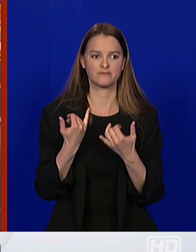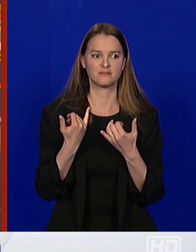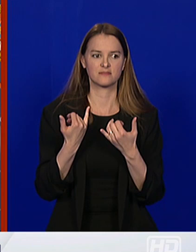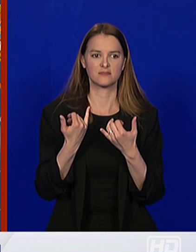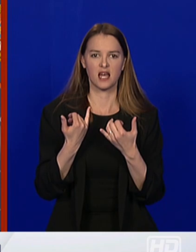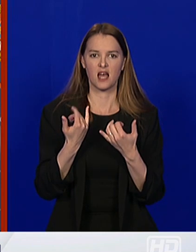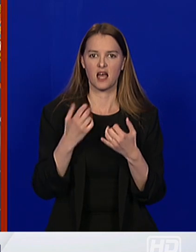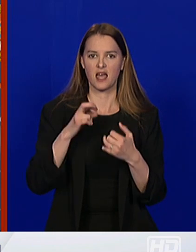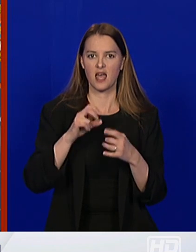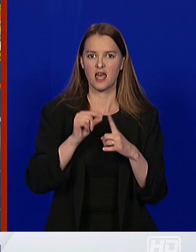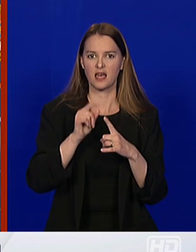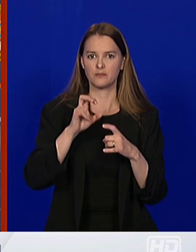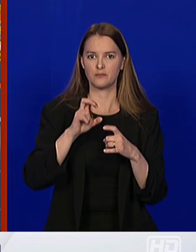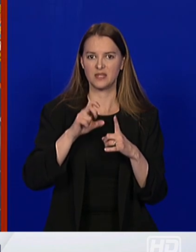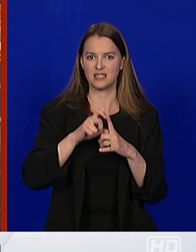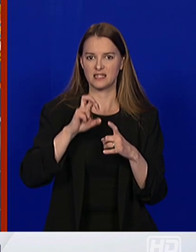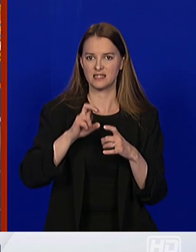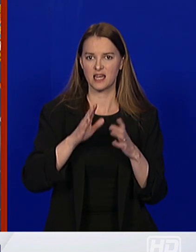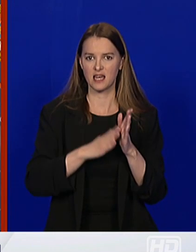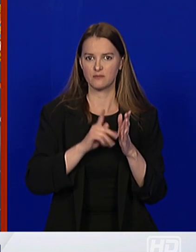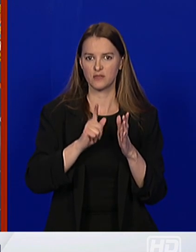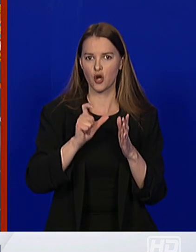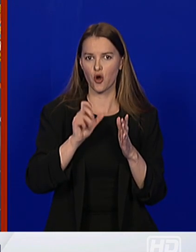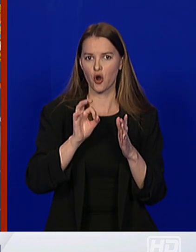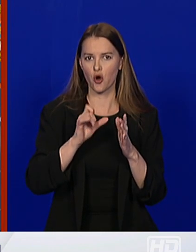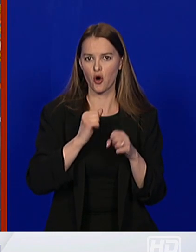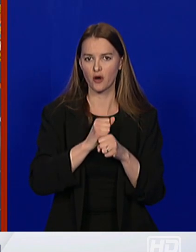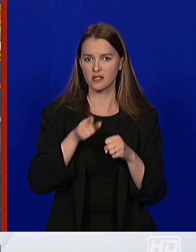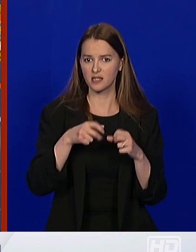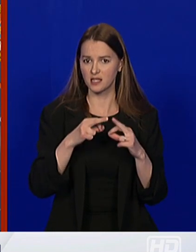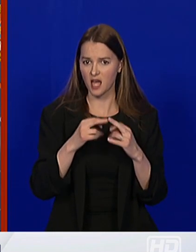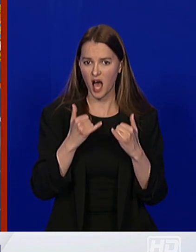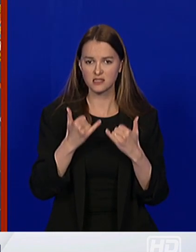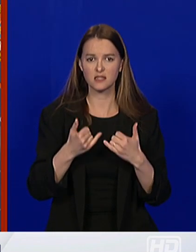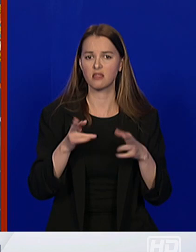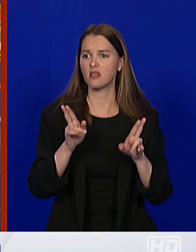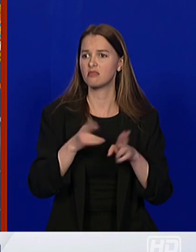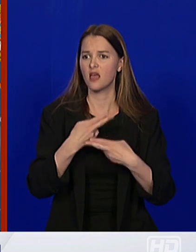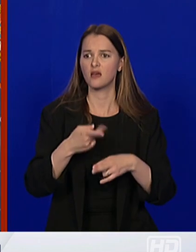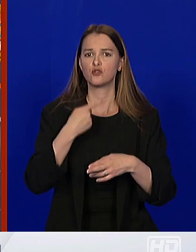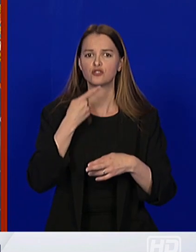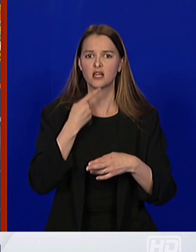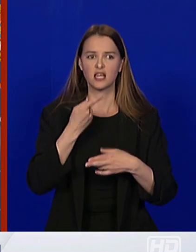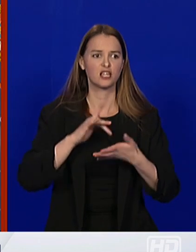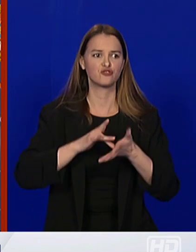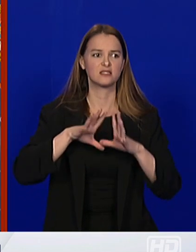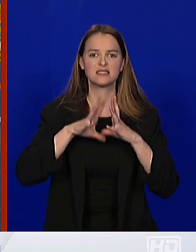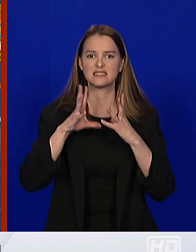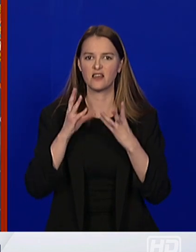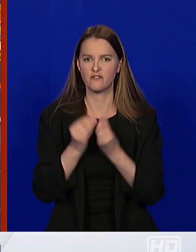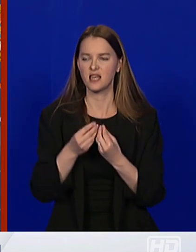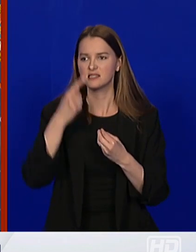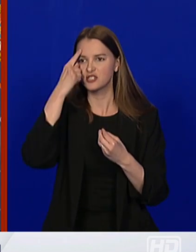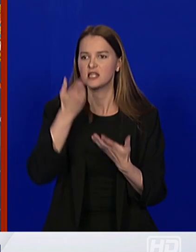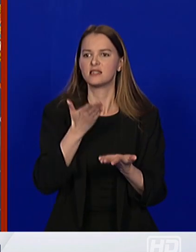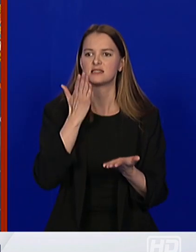na to pitanje. I dakle, dolazimo do toga da za svaki specifični element, svaku specifičnu mjeru kontaktirali smo niz